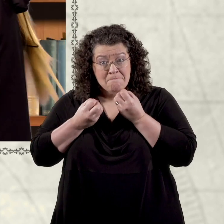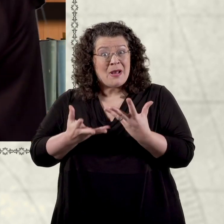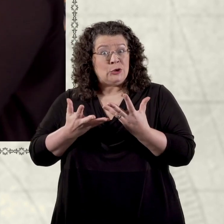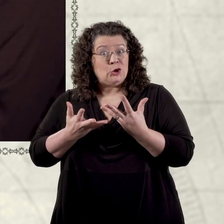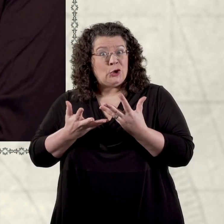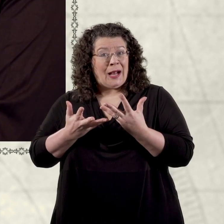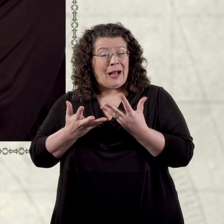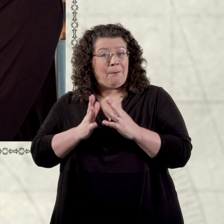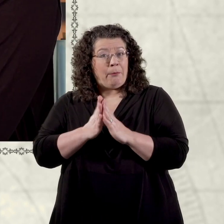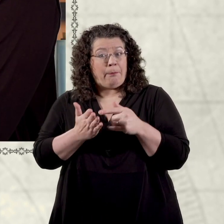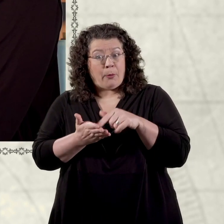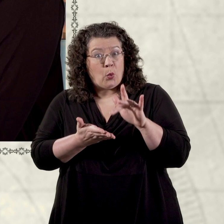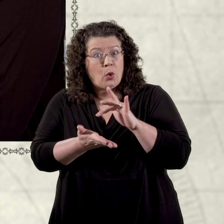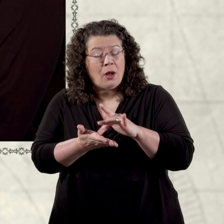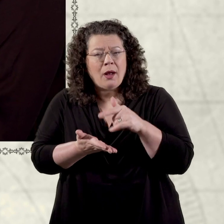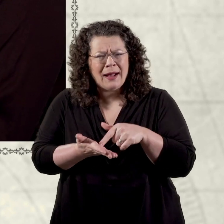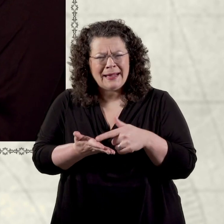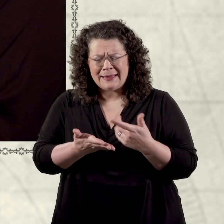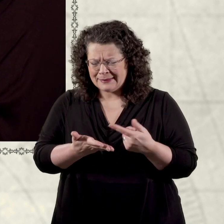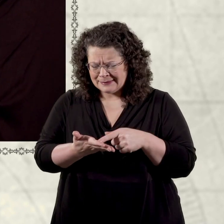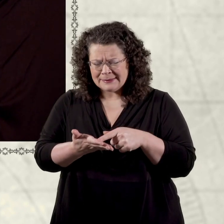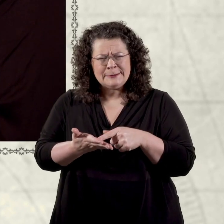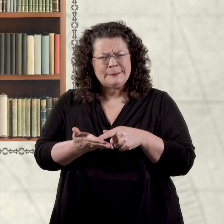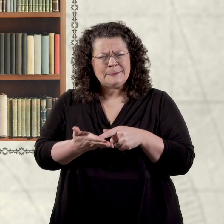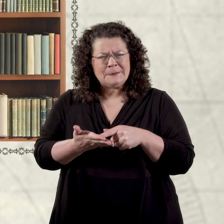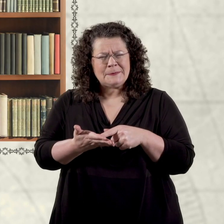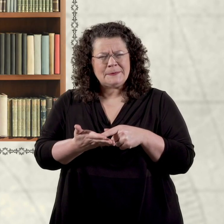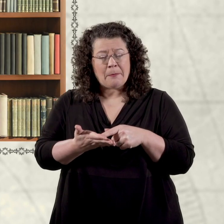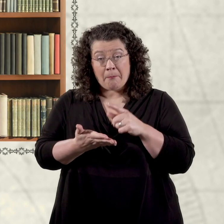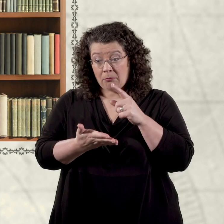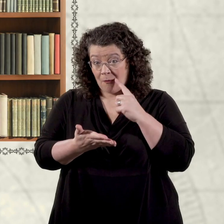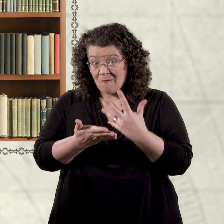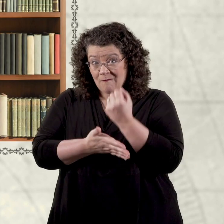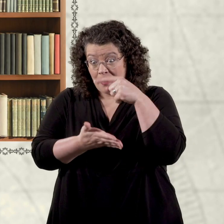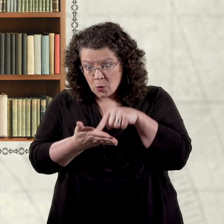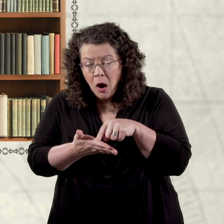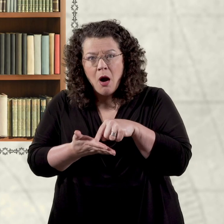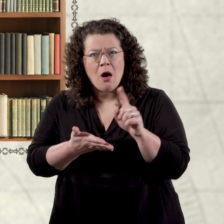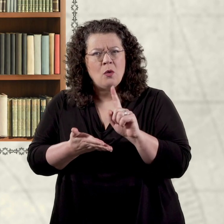Dim hyd yn oed hwn, y llyfr hyd a lledrith yma.